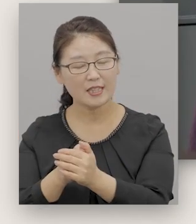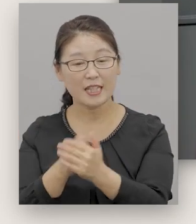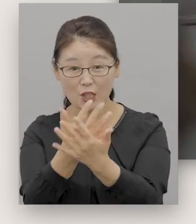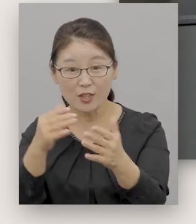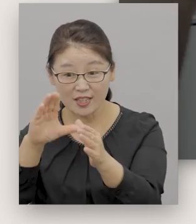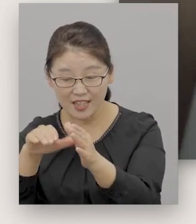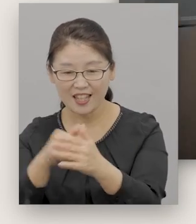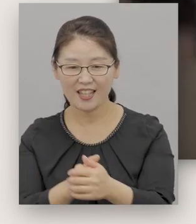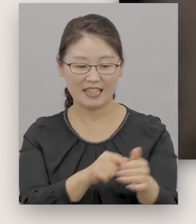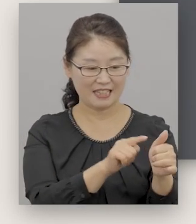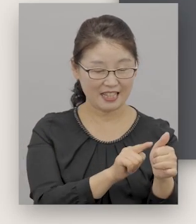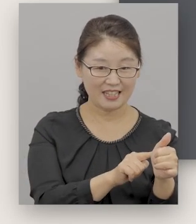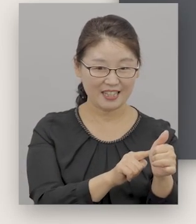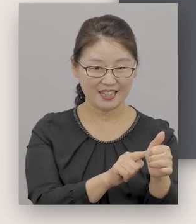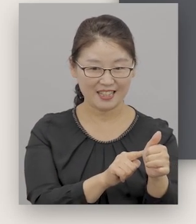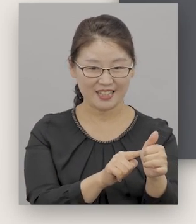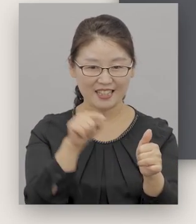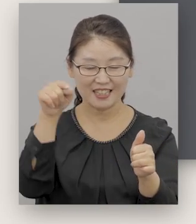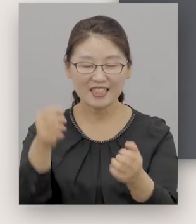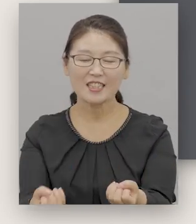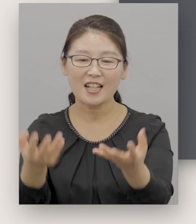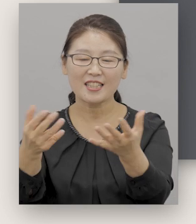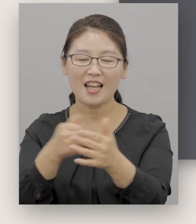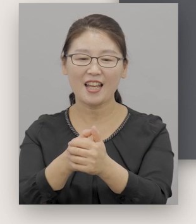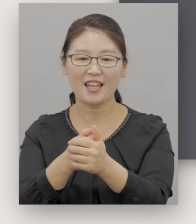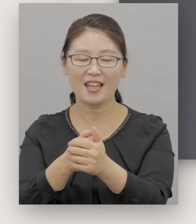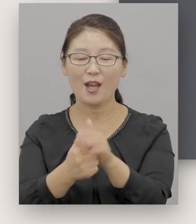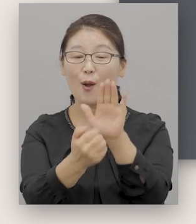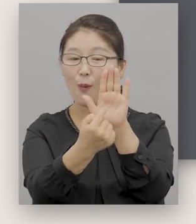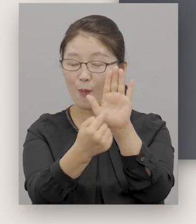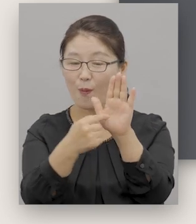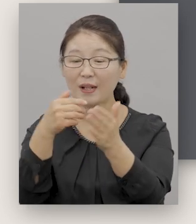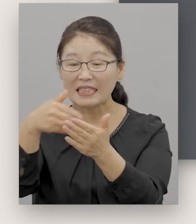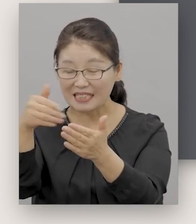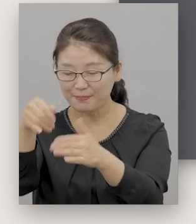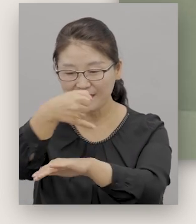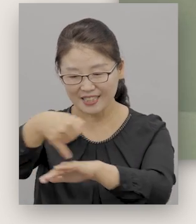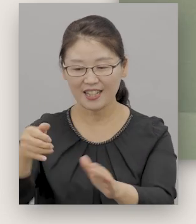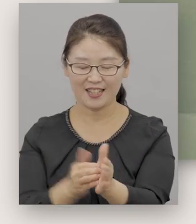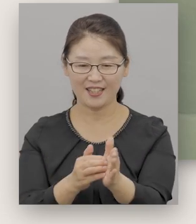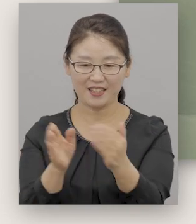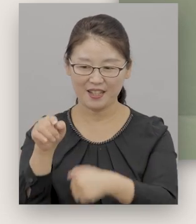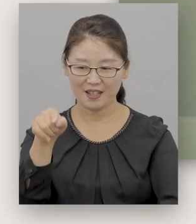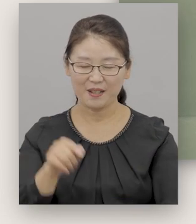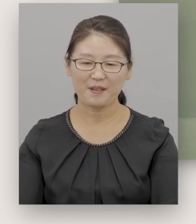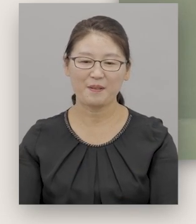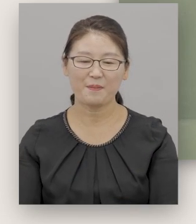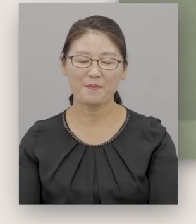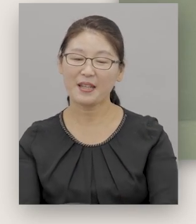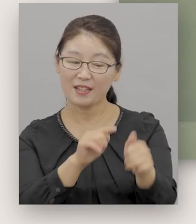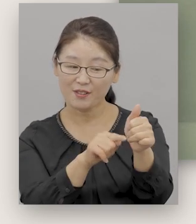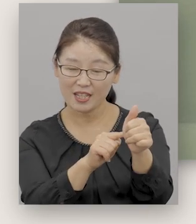포스터를 디자인하기도 했던 이제 그런 모습을 볼수 있고요. 이거는 이제 뒷장이 그 파세다나 미술관에서 첫